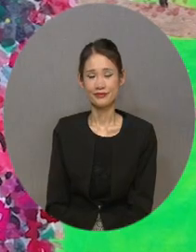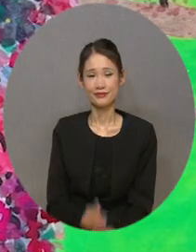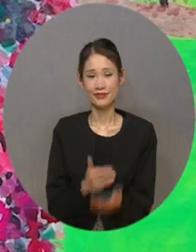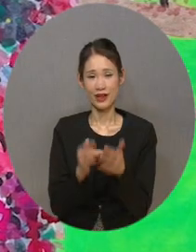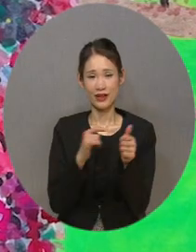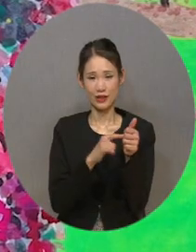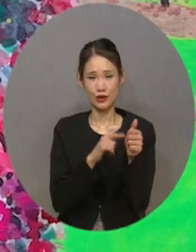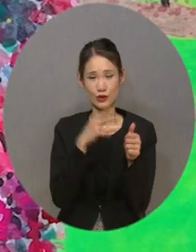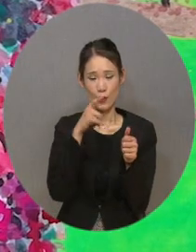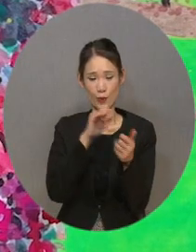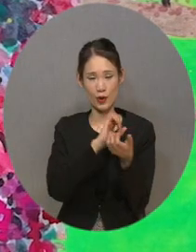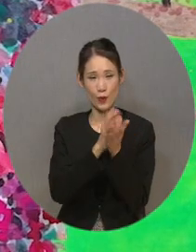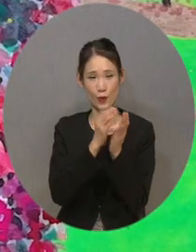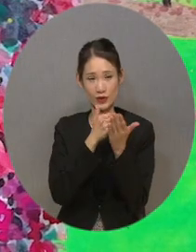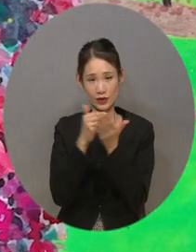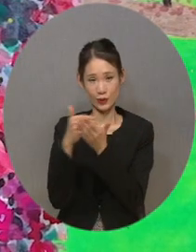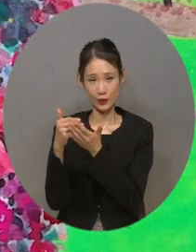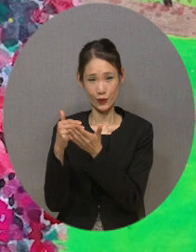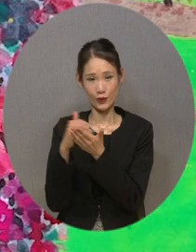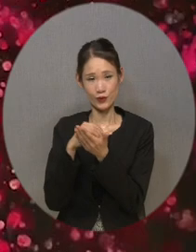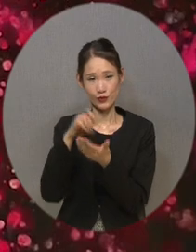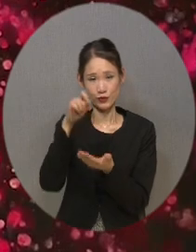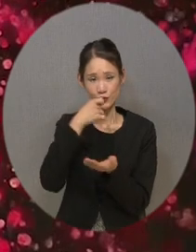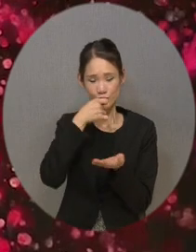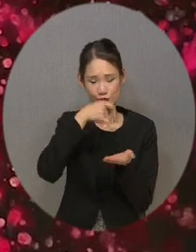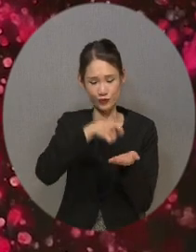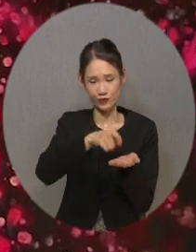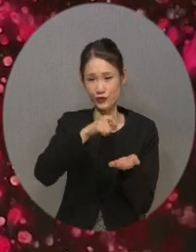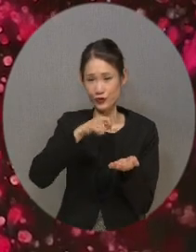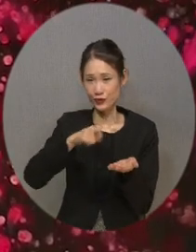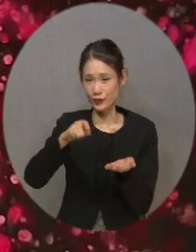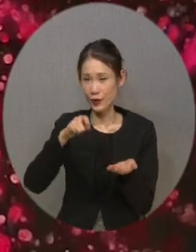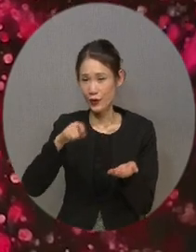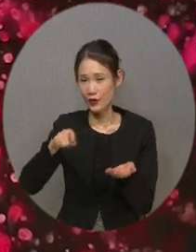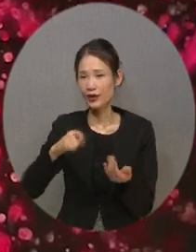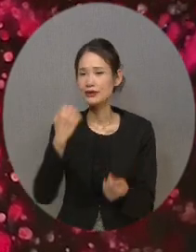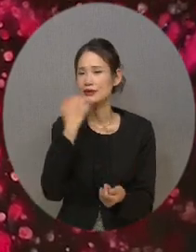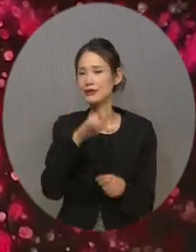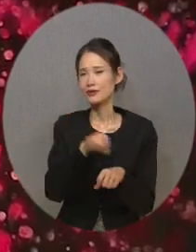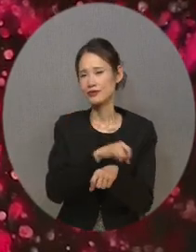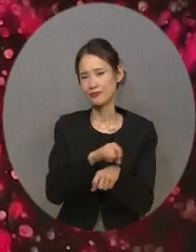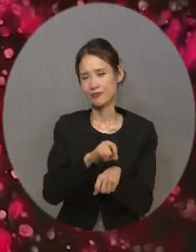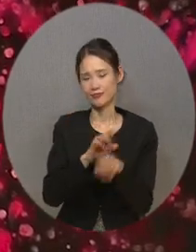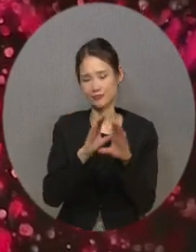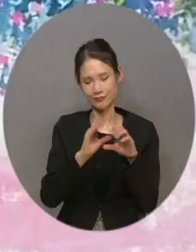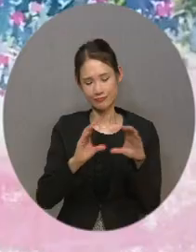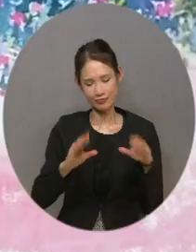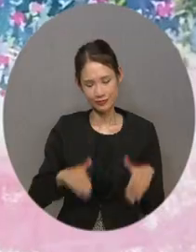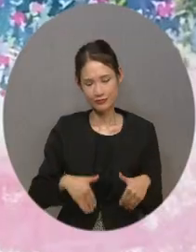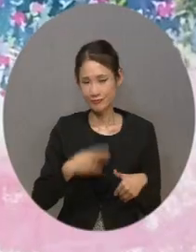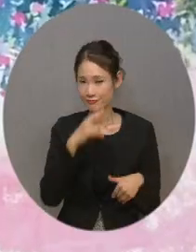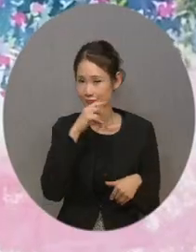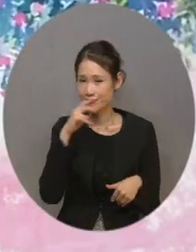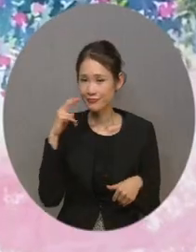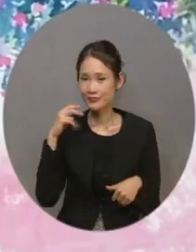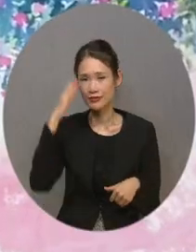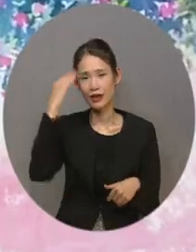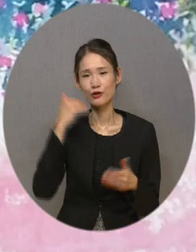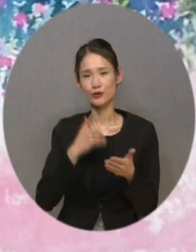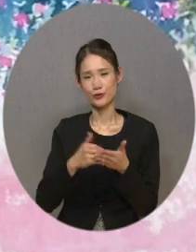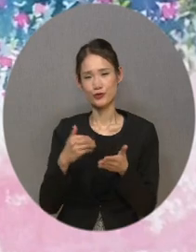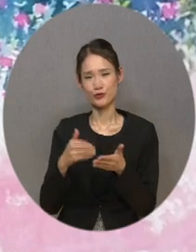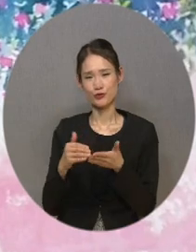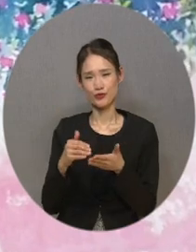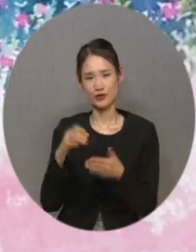작가의 동백 작품은 20개 농단과 어우러진 20 채색화 특유의 은은한 서정과 함께 한국화의 여백의